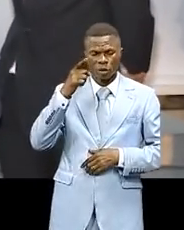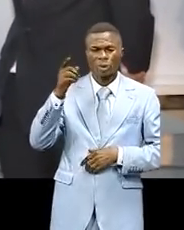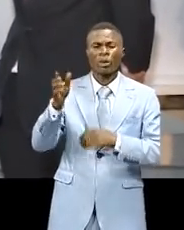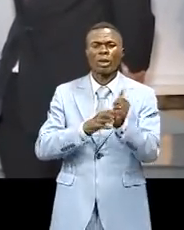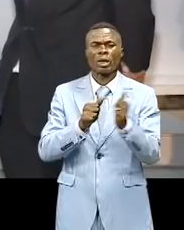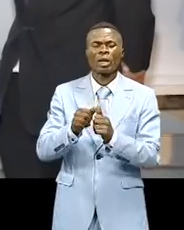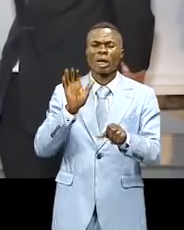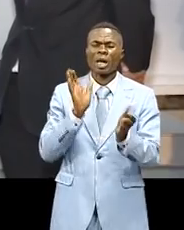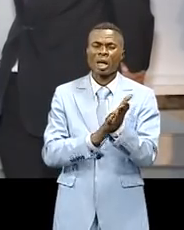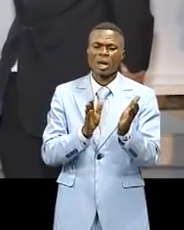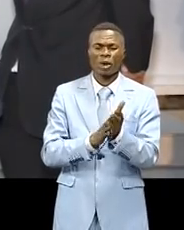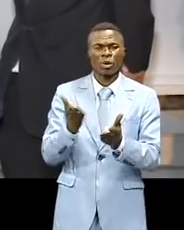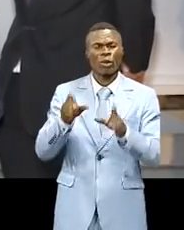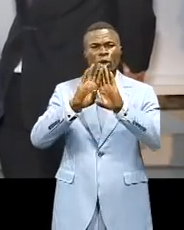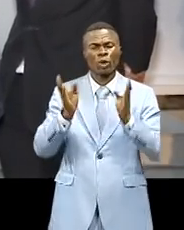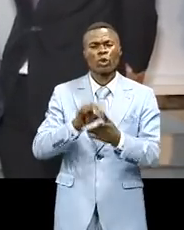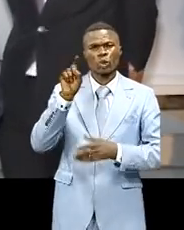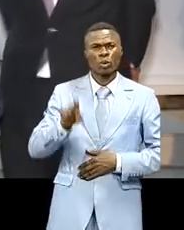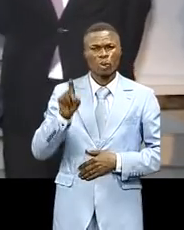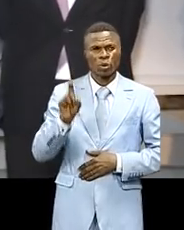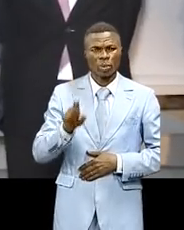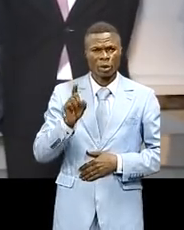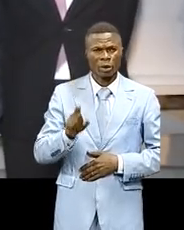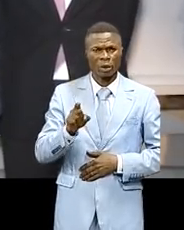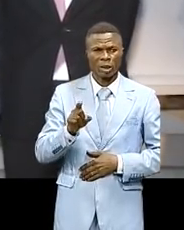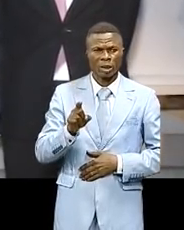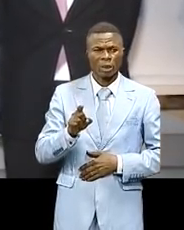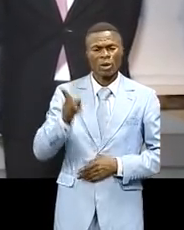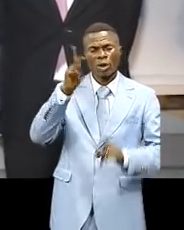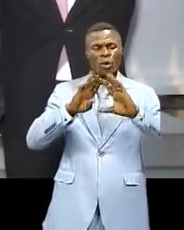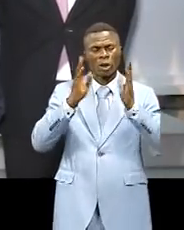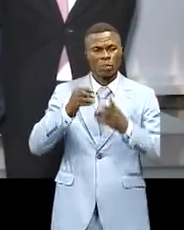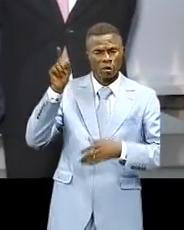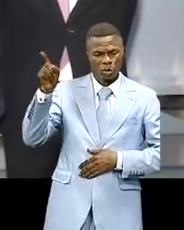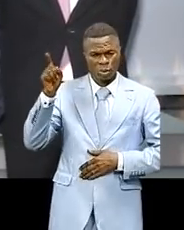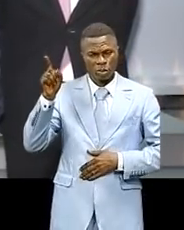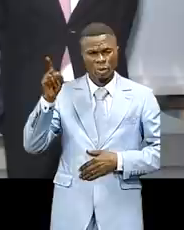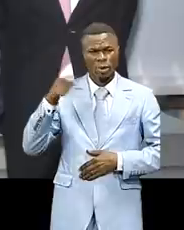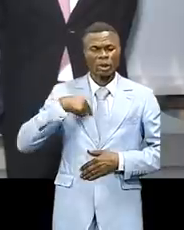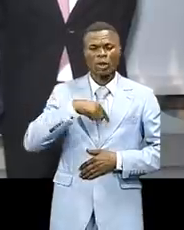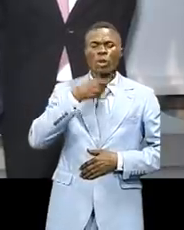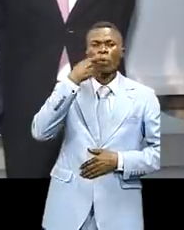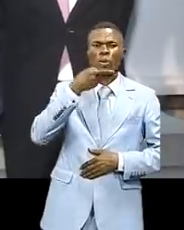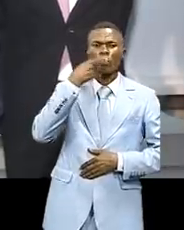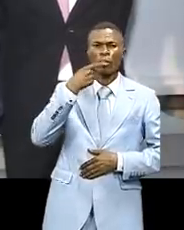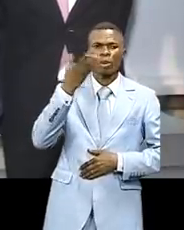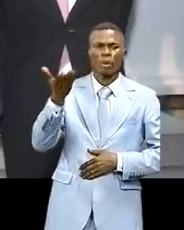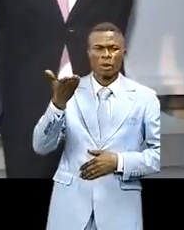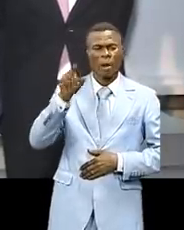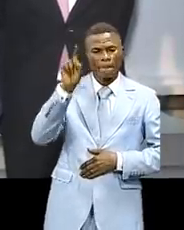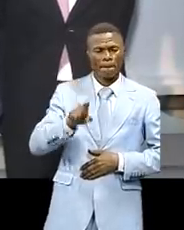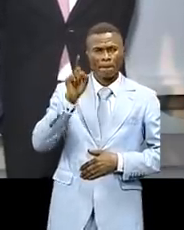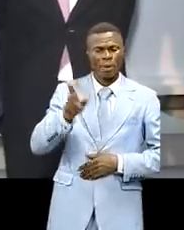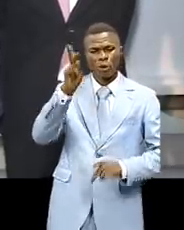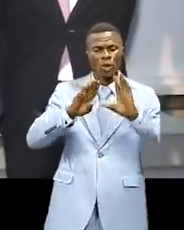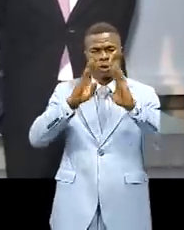écoles et tous les besoins qui ont de la population là bas on a parlé aussi commander des besoins des populations